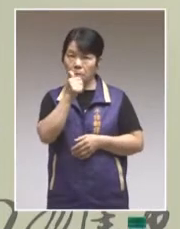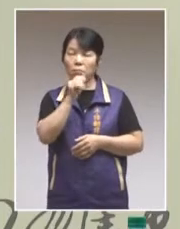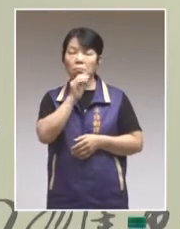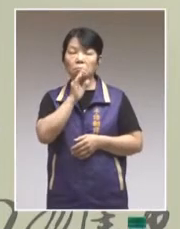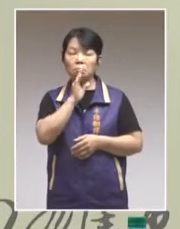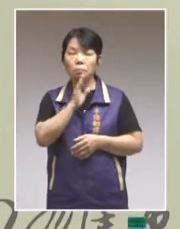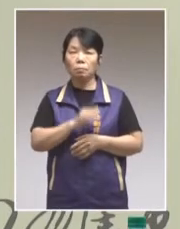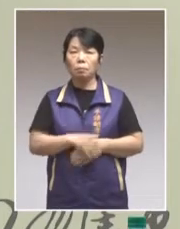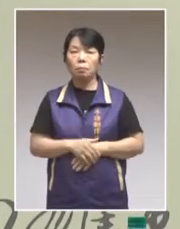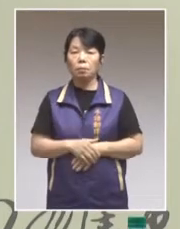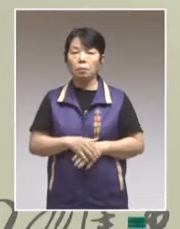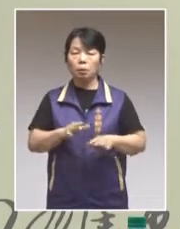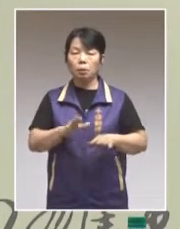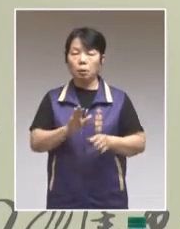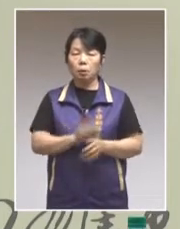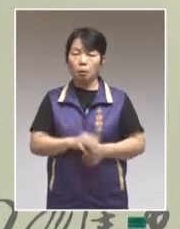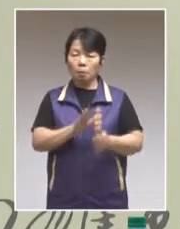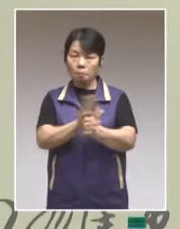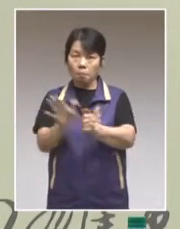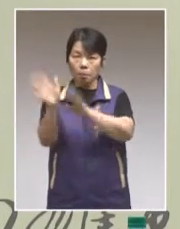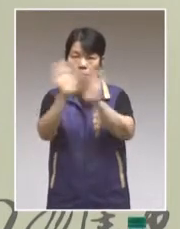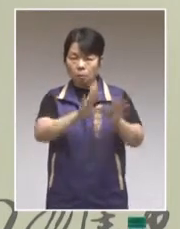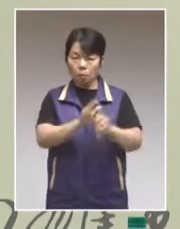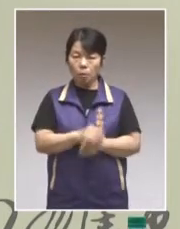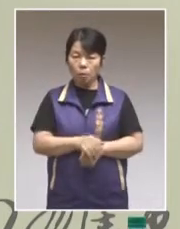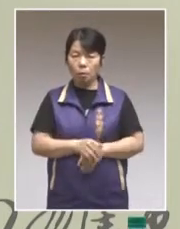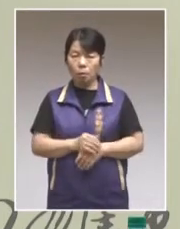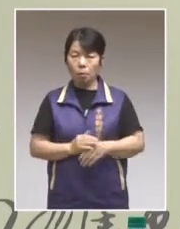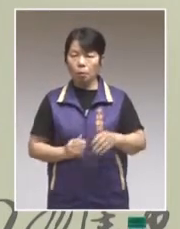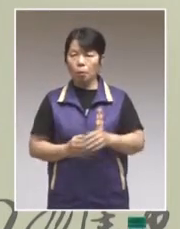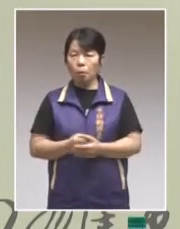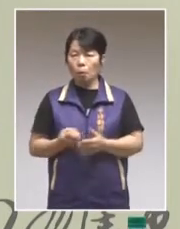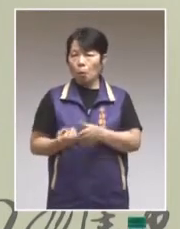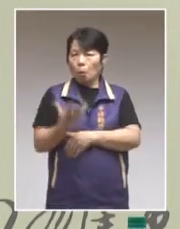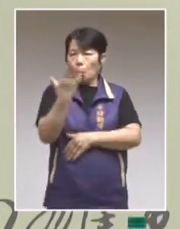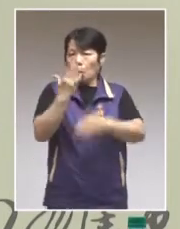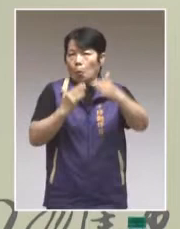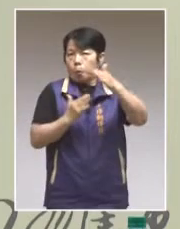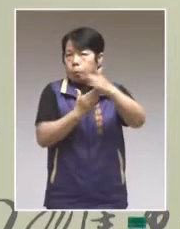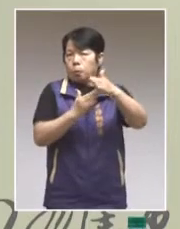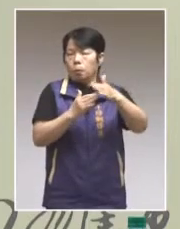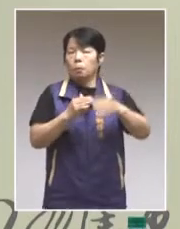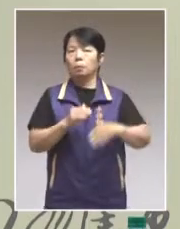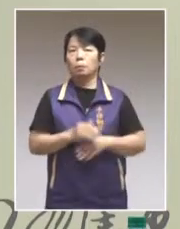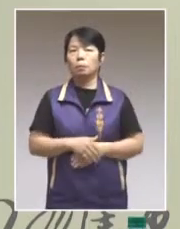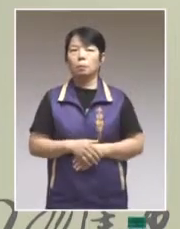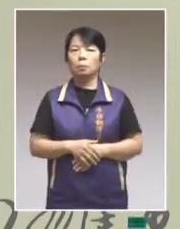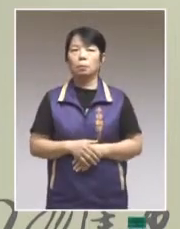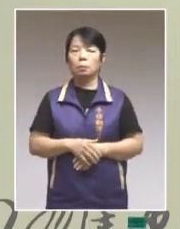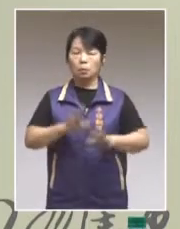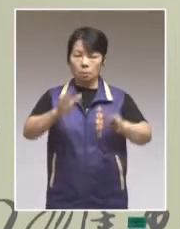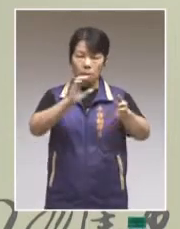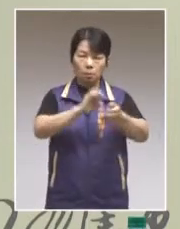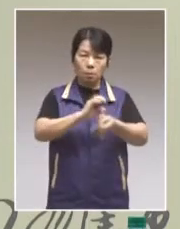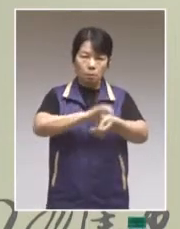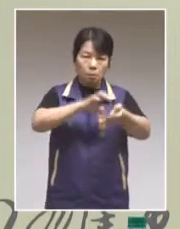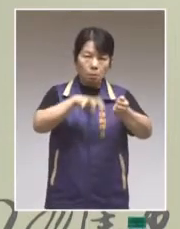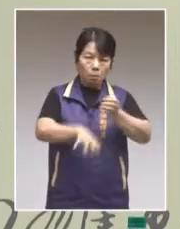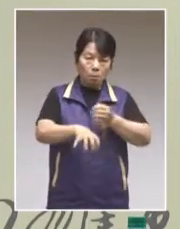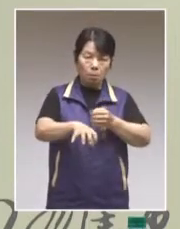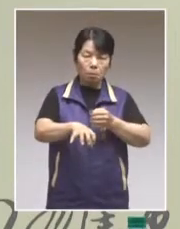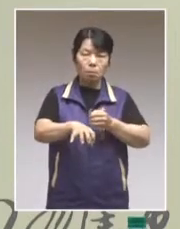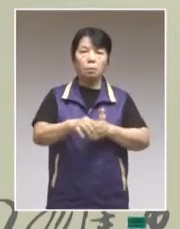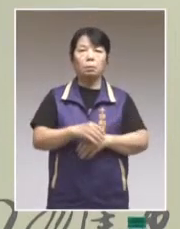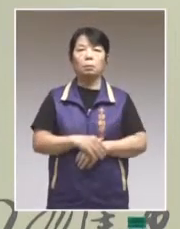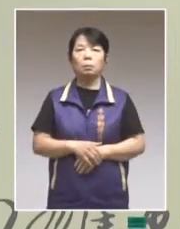尤其在这个病情达到高峰的时候，其实在医院里面